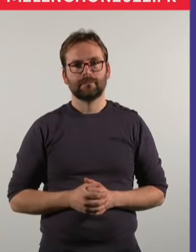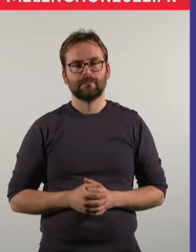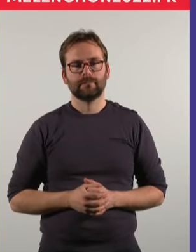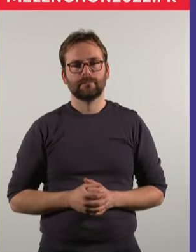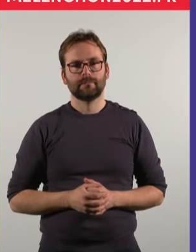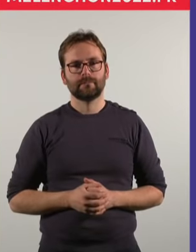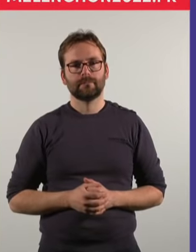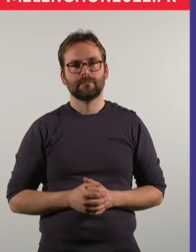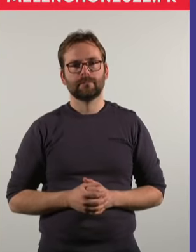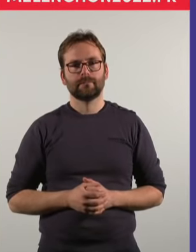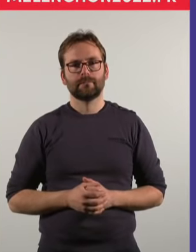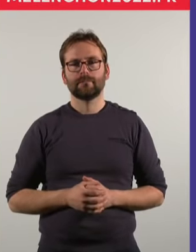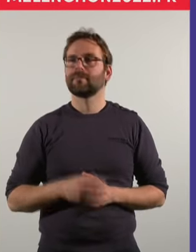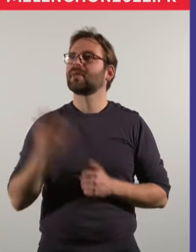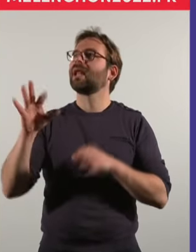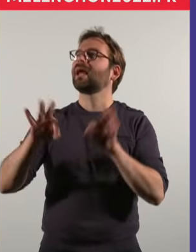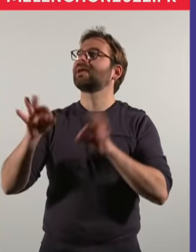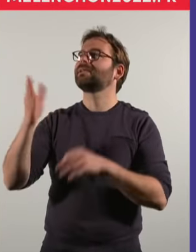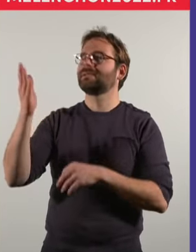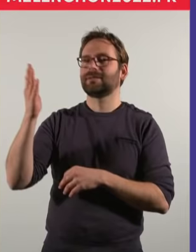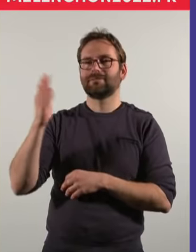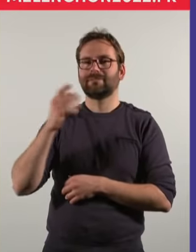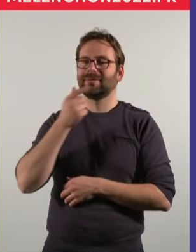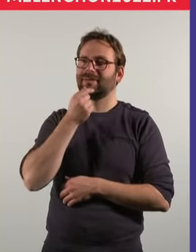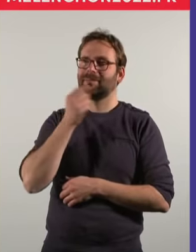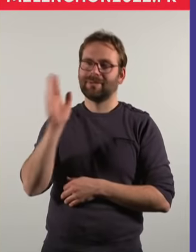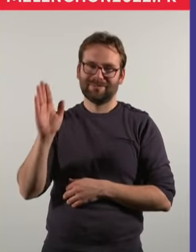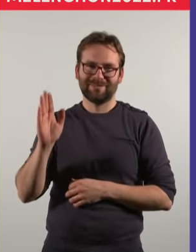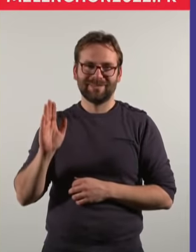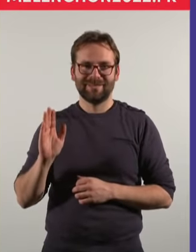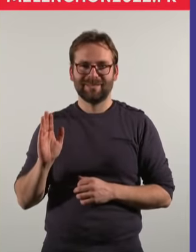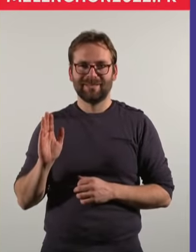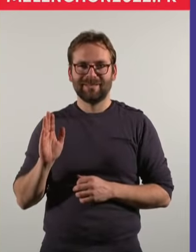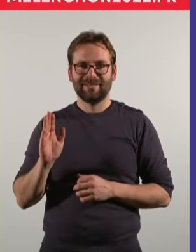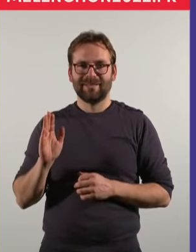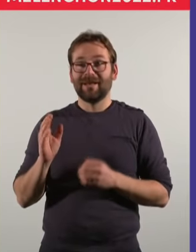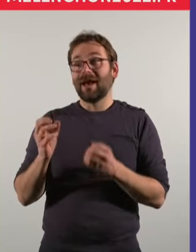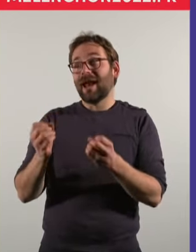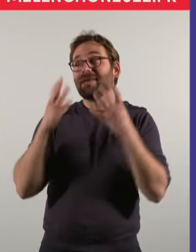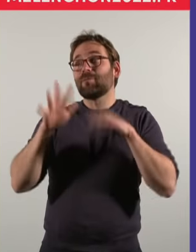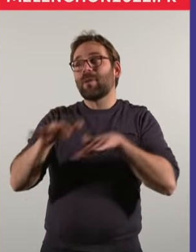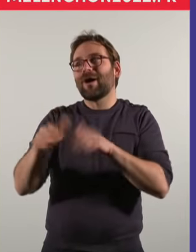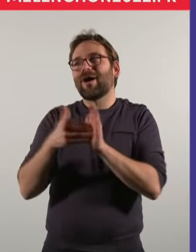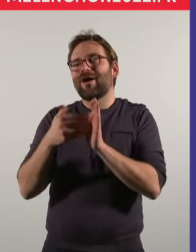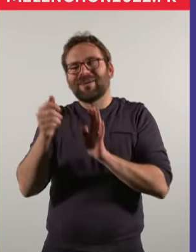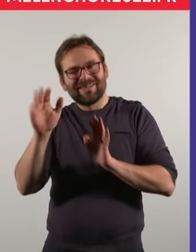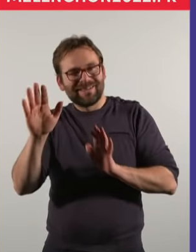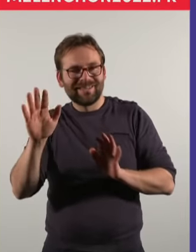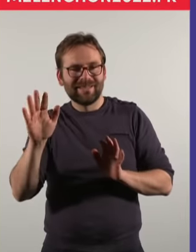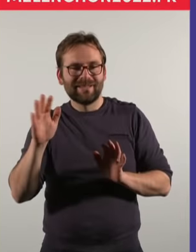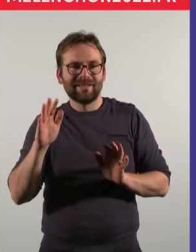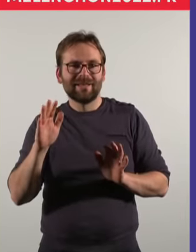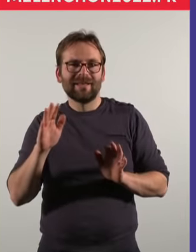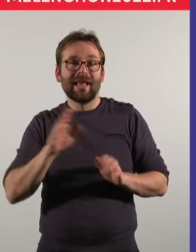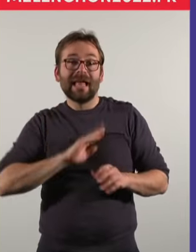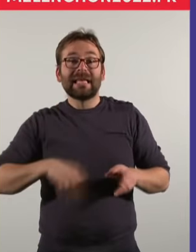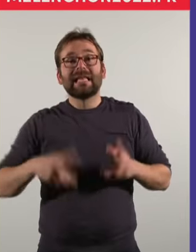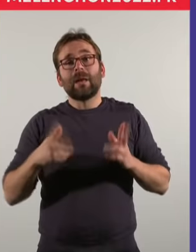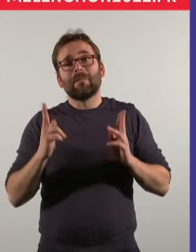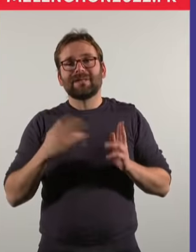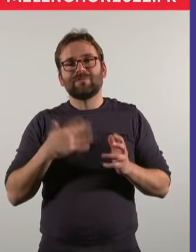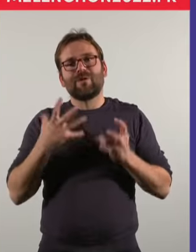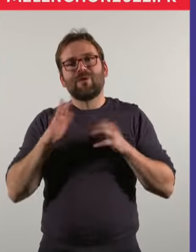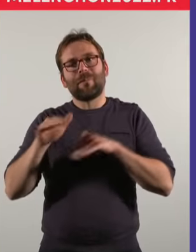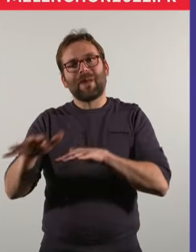Allez la régie, soyez sympa, laissez-moi la mer pour la dernière partie de mon